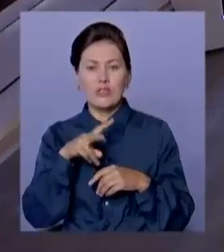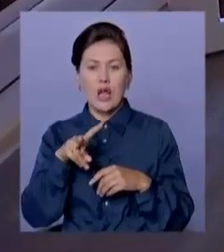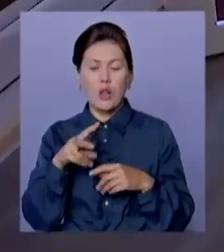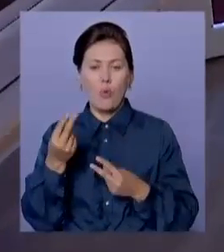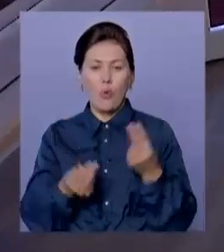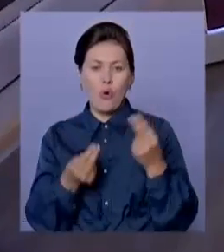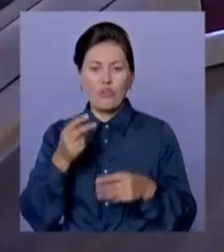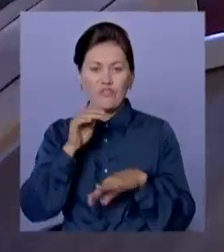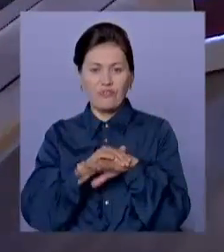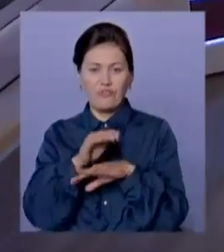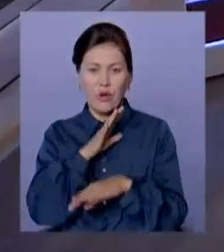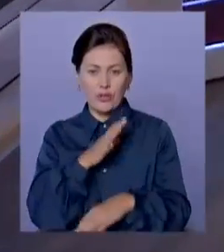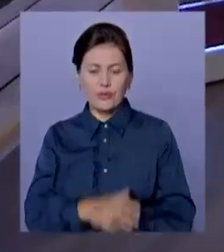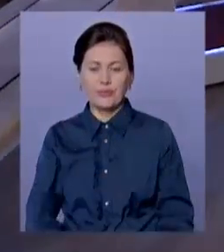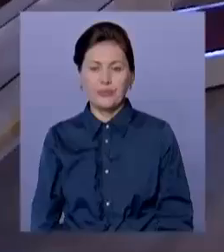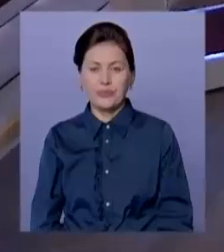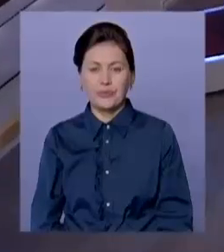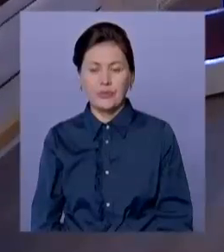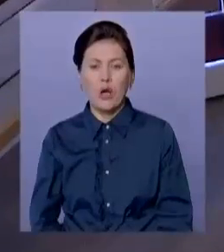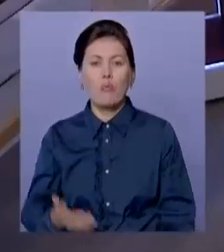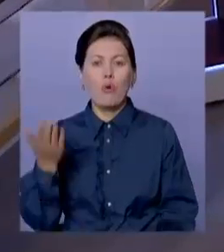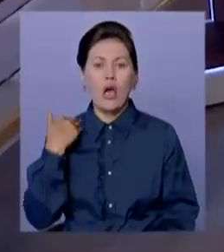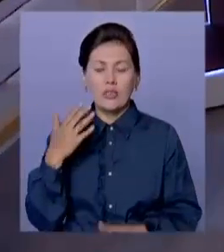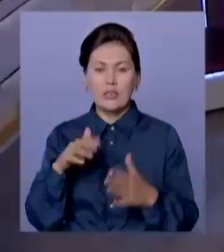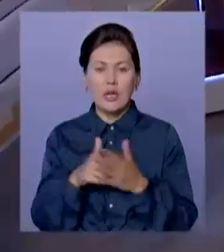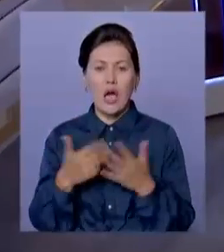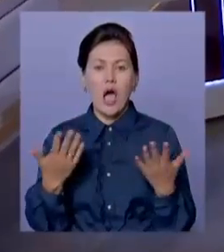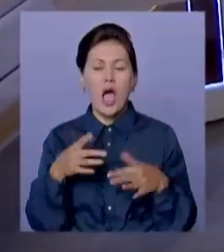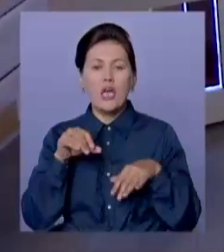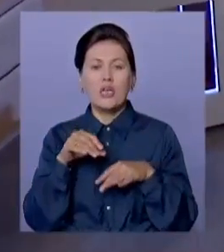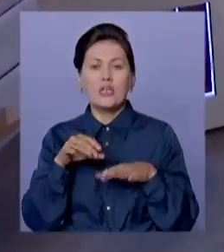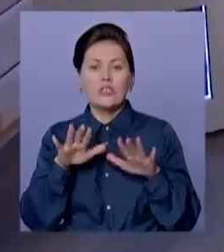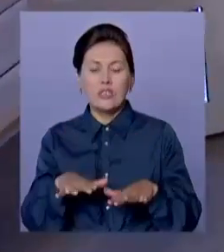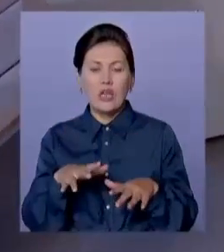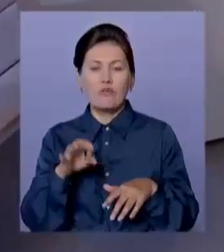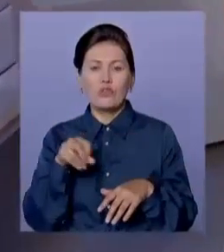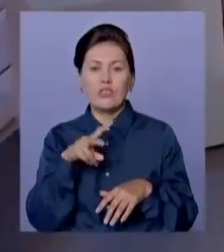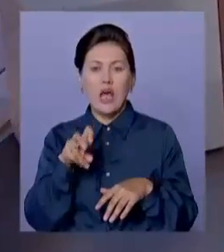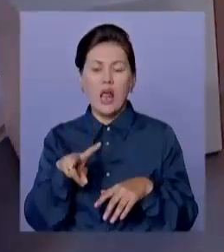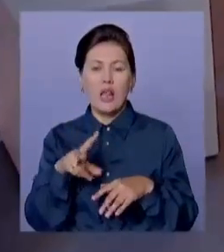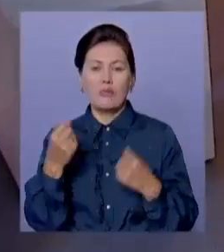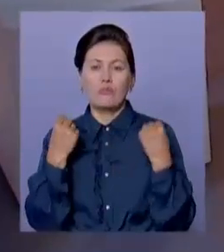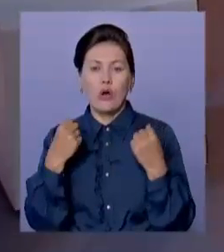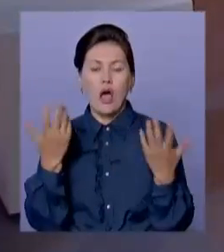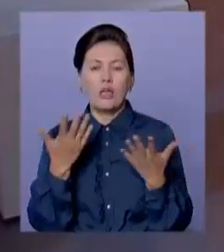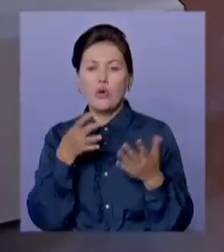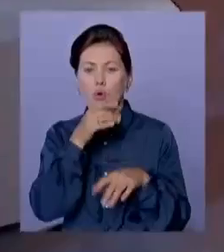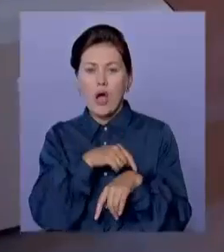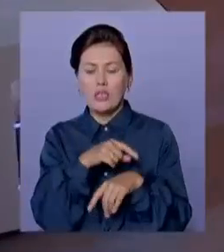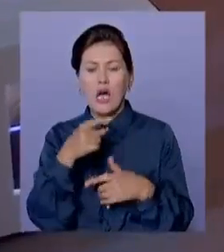деген дәлелдедік. Бұған дейін қайға жерде өтті Қазақстан жалпы футсалдан? Қашаннан бері қатысып келе жатыр?